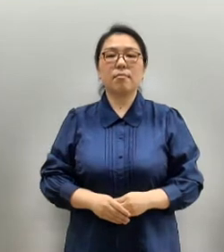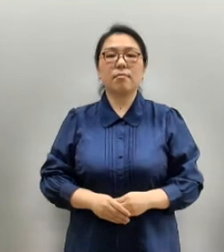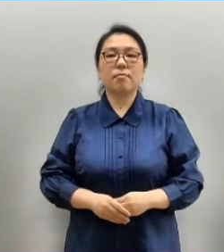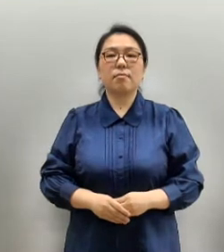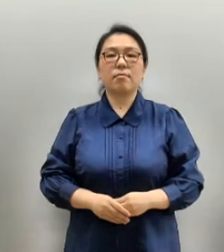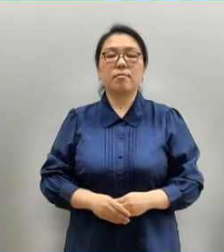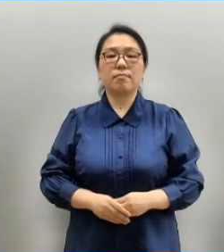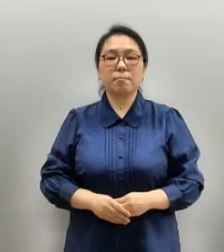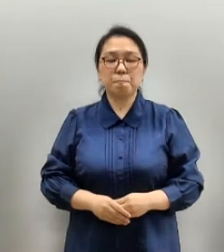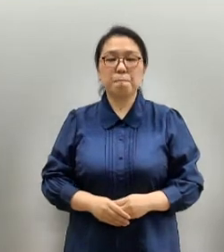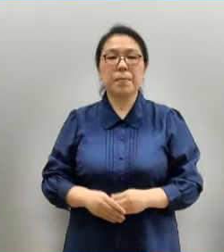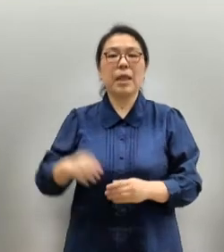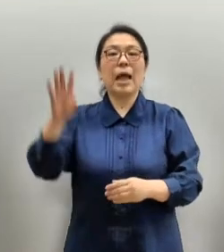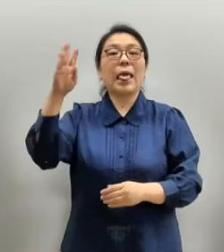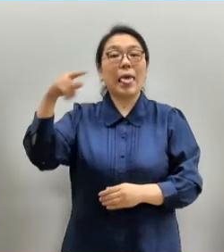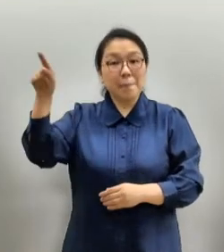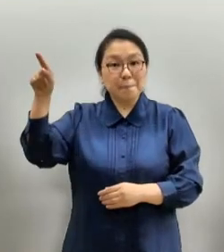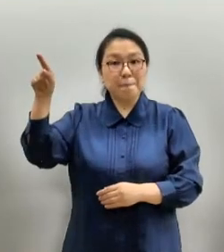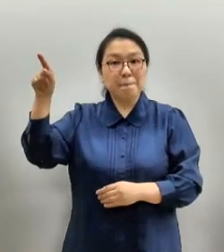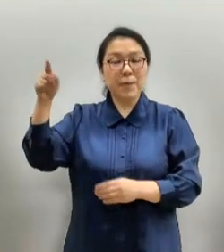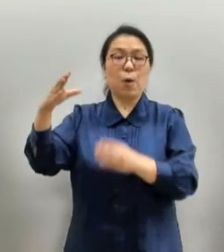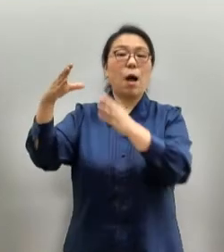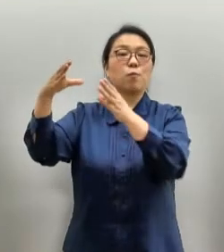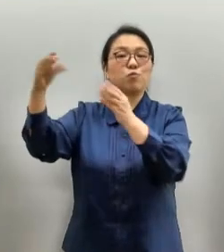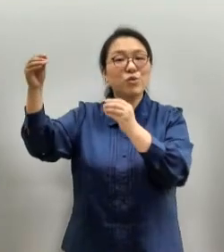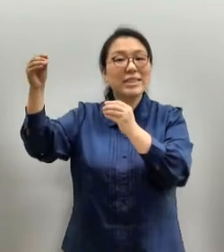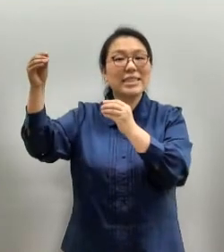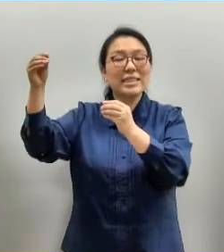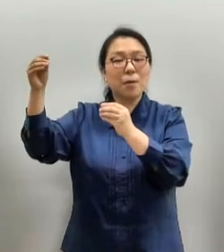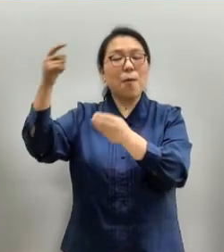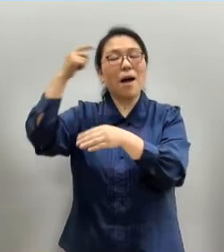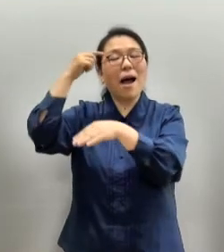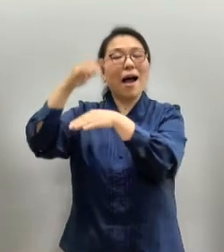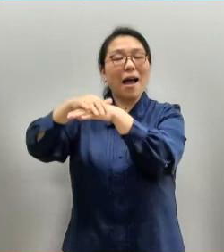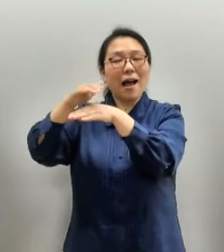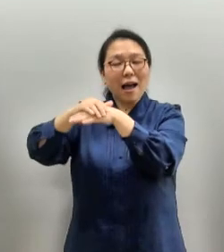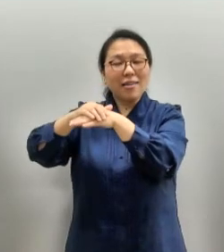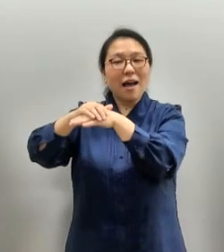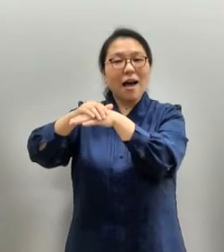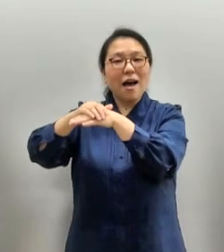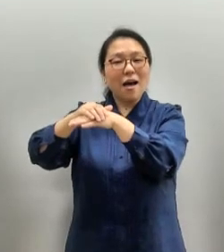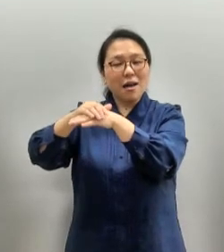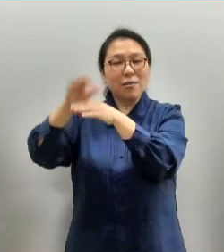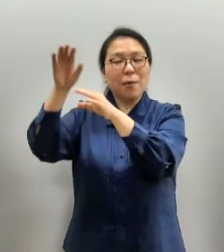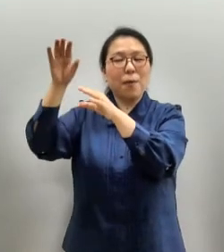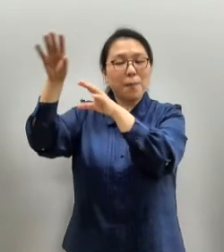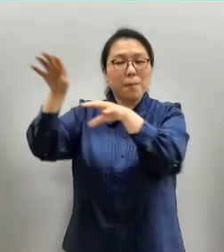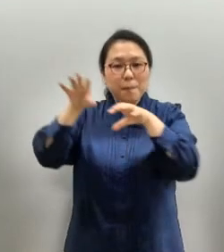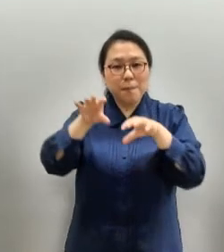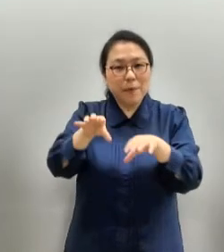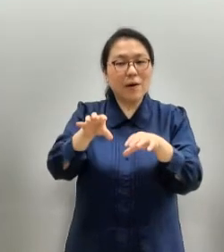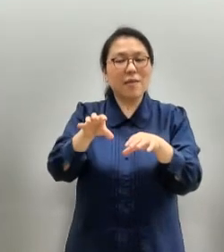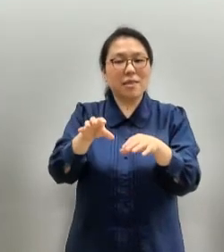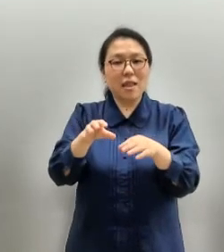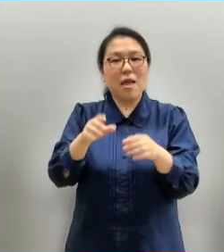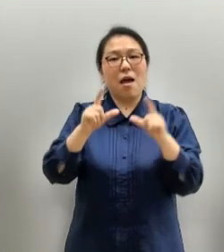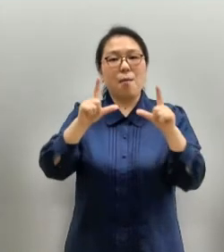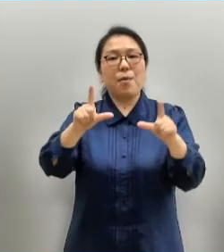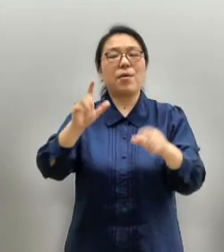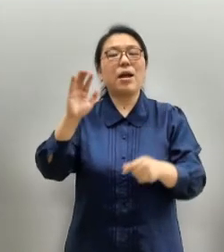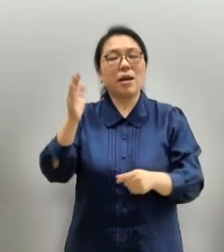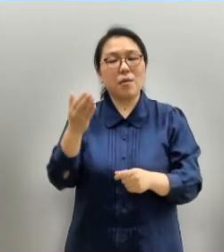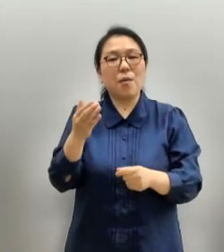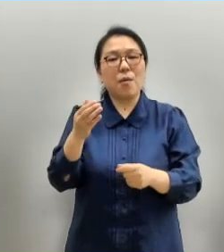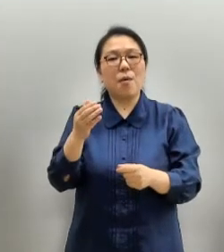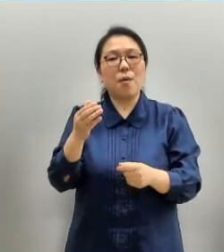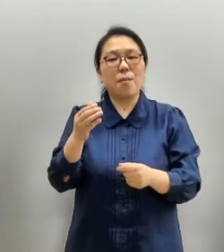これは県とか国の示している方針の範囲内で今回定めるものなんですけれども、変わっている部分として運用上ですね、